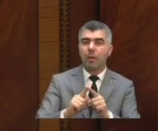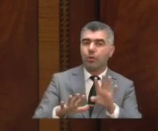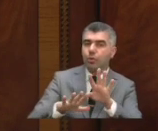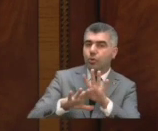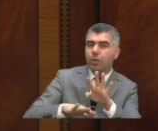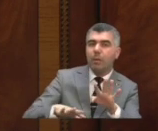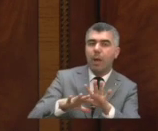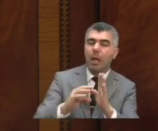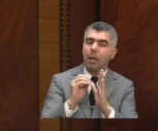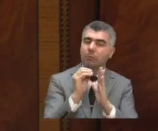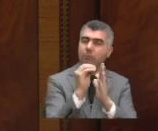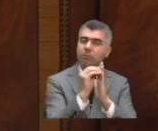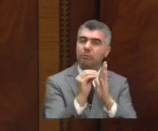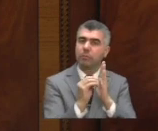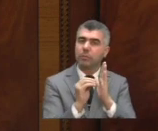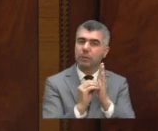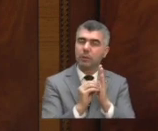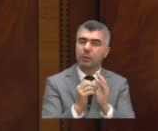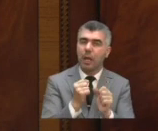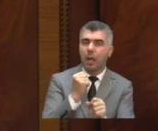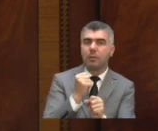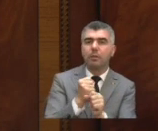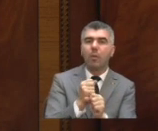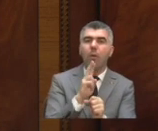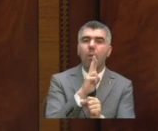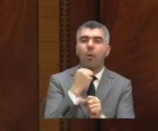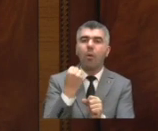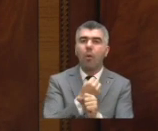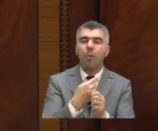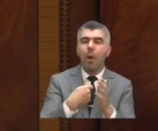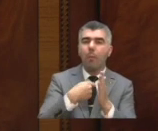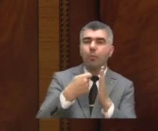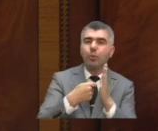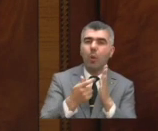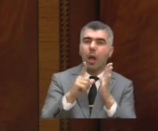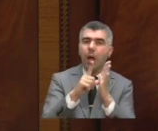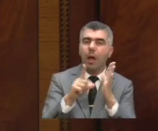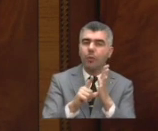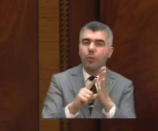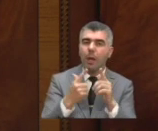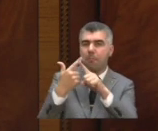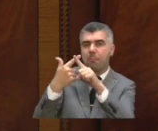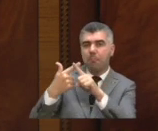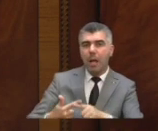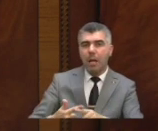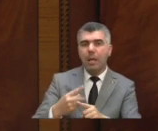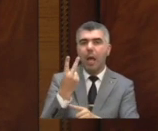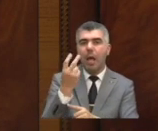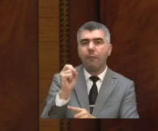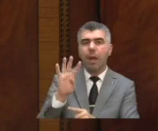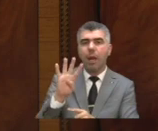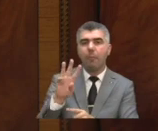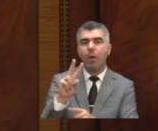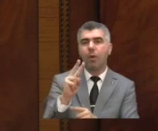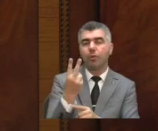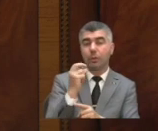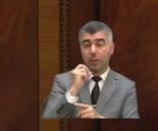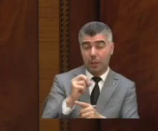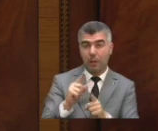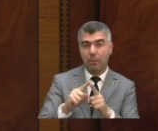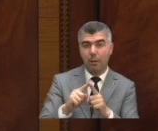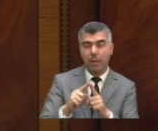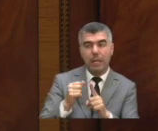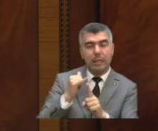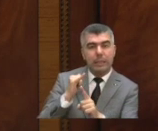الاجتماعيه تعمل الحكومه من خلال مشروع قانون الماليه لسنه 2024 على مواصله تنزيل الالتزامات